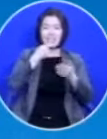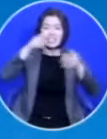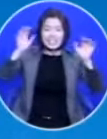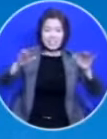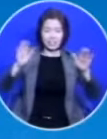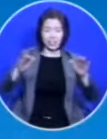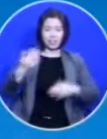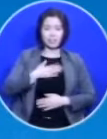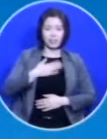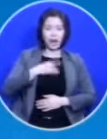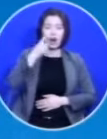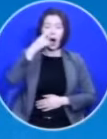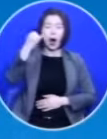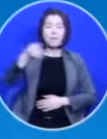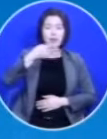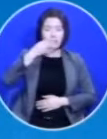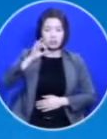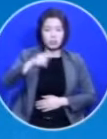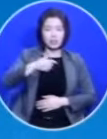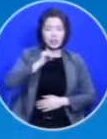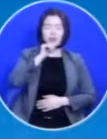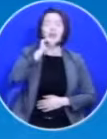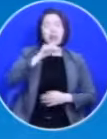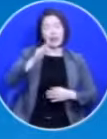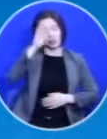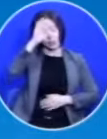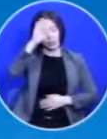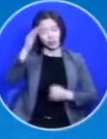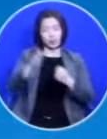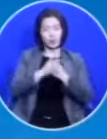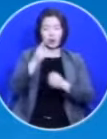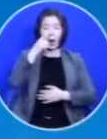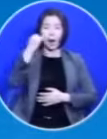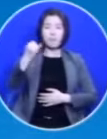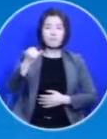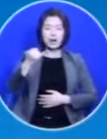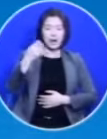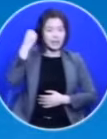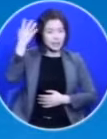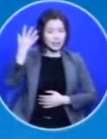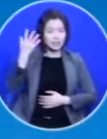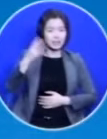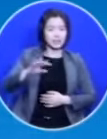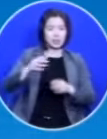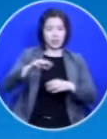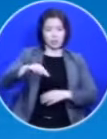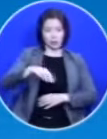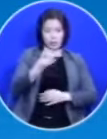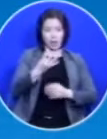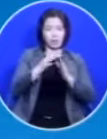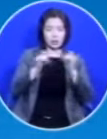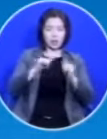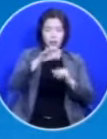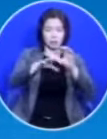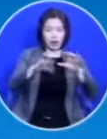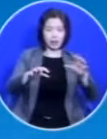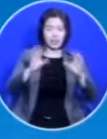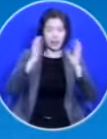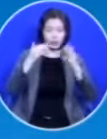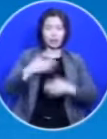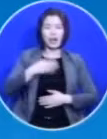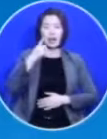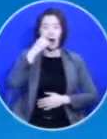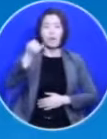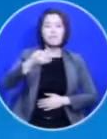엄마라 부른다 기아와 질병등으로 엄마를 잃은 400명의 마을 아이들도 나를 엄마라고 부른다